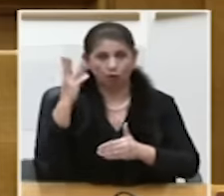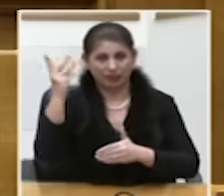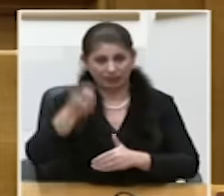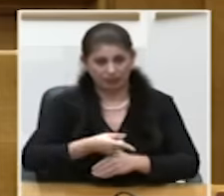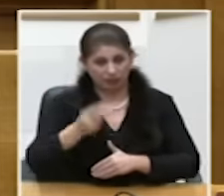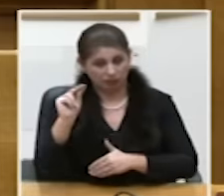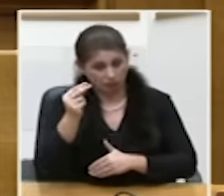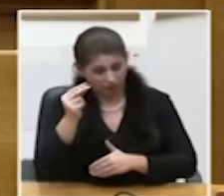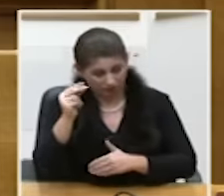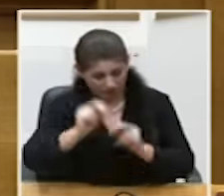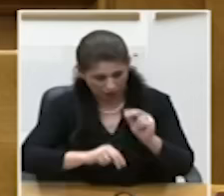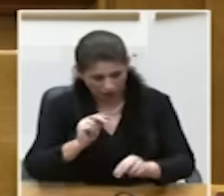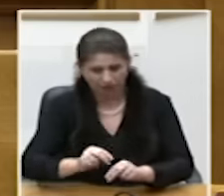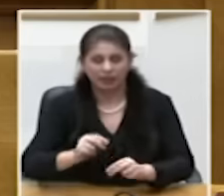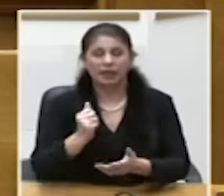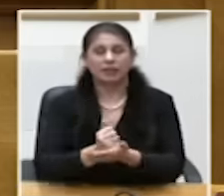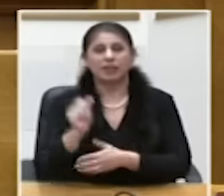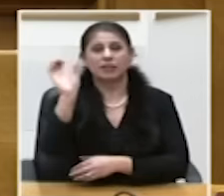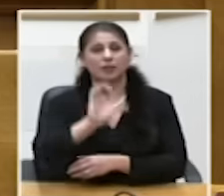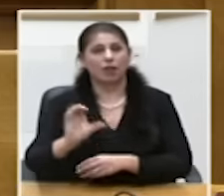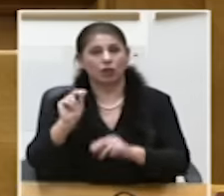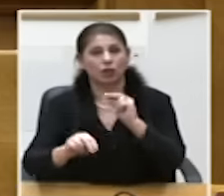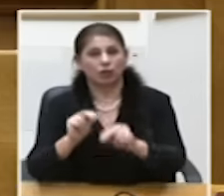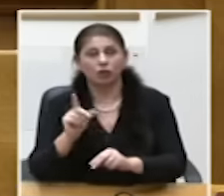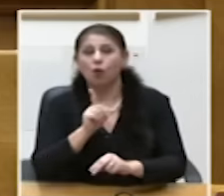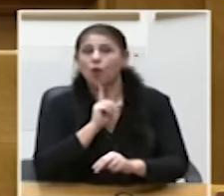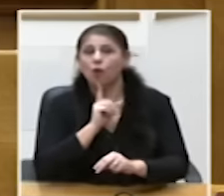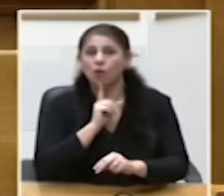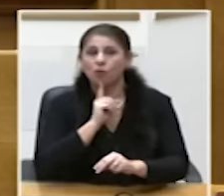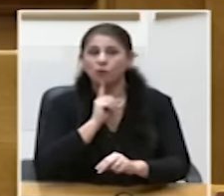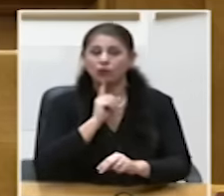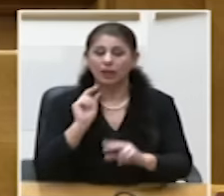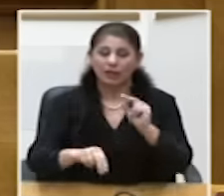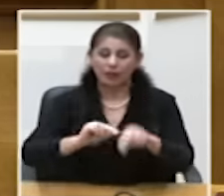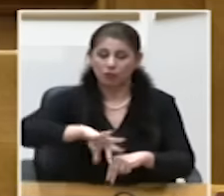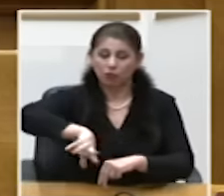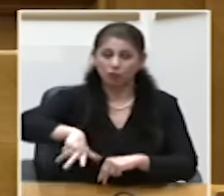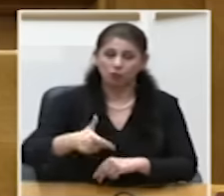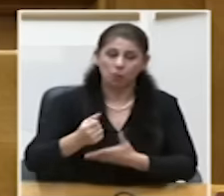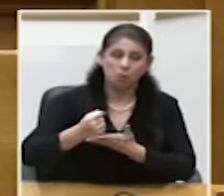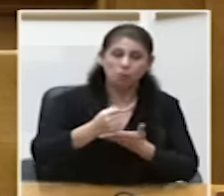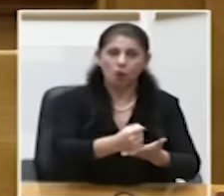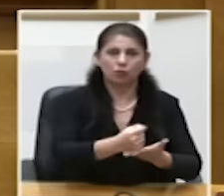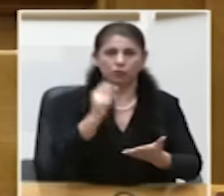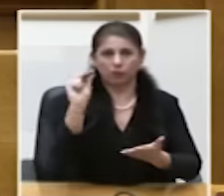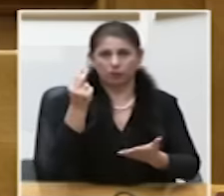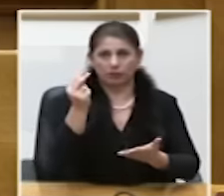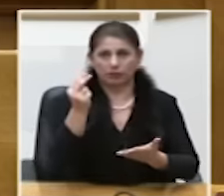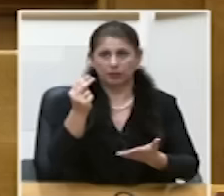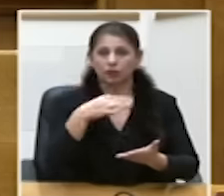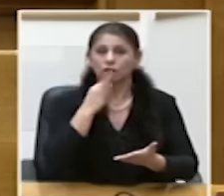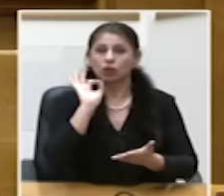εκλογές και στις ευρωεκλογές, όπως και το καλπονοθευτικό μπόνους στις βουλευτικές, για να